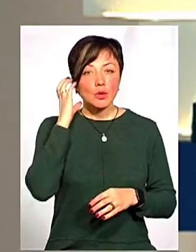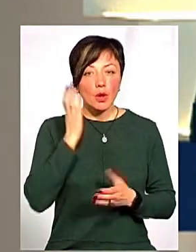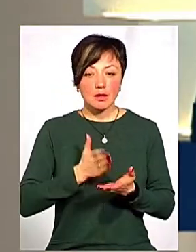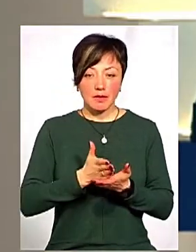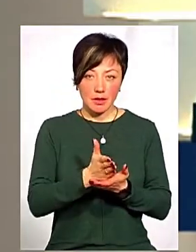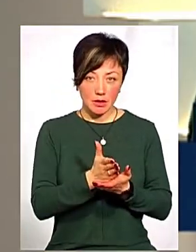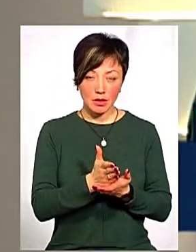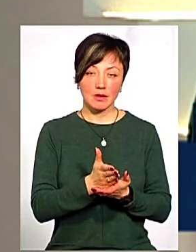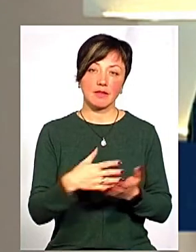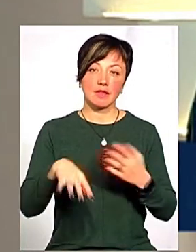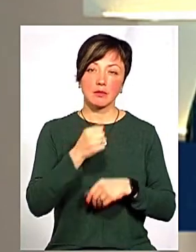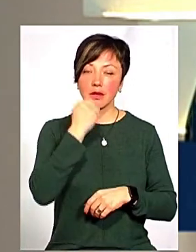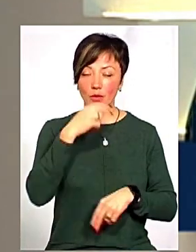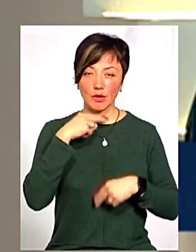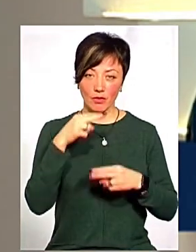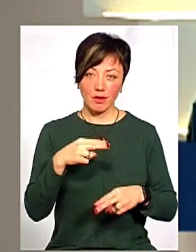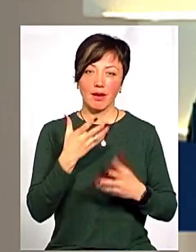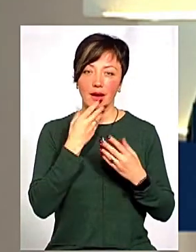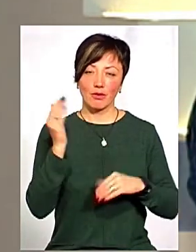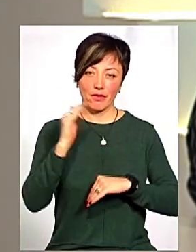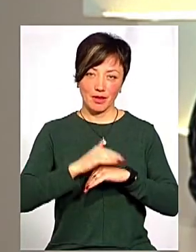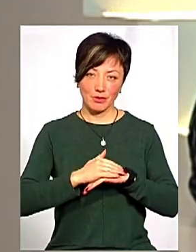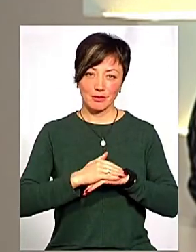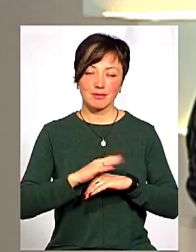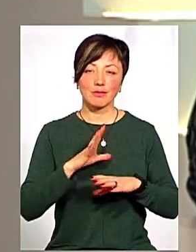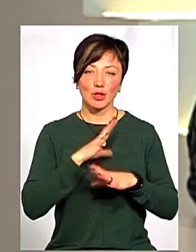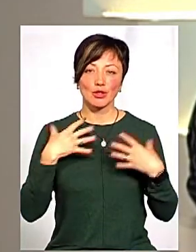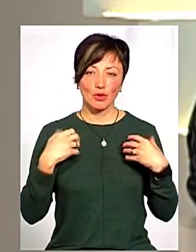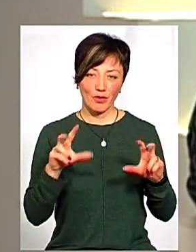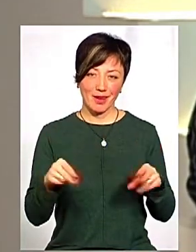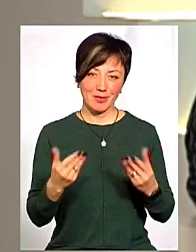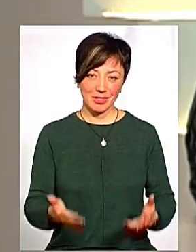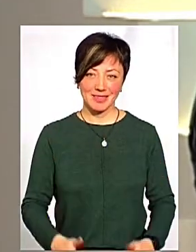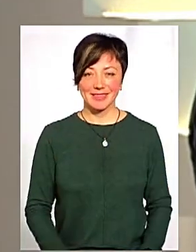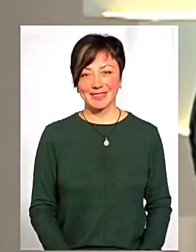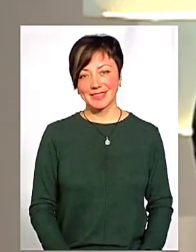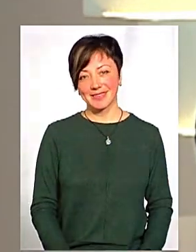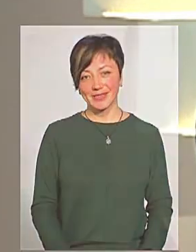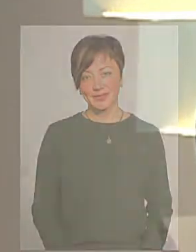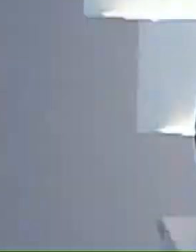радіоверсію на Українському радіо. Всім дякую за увагу. Гарного вечора. Будьте здорові, нехай щастить.